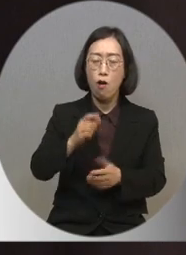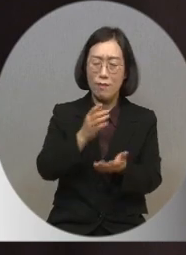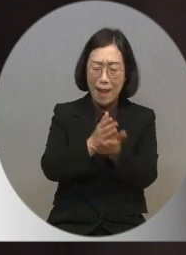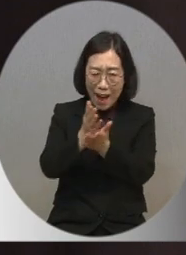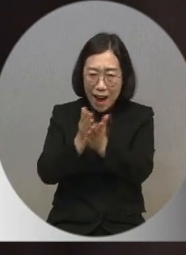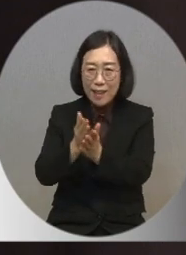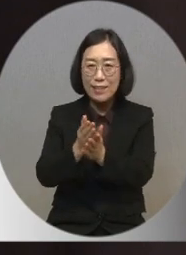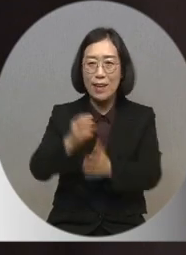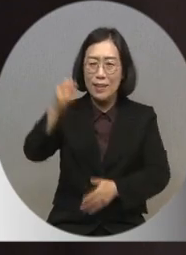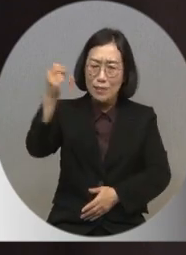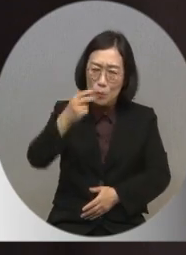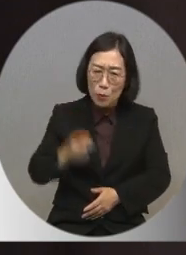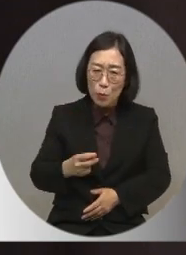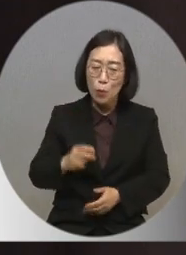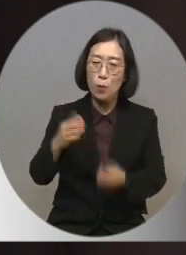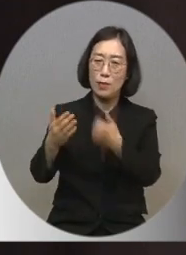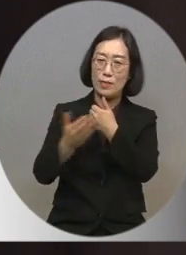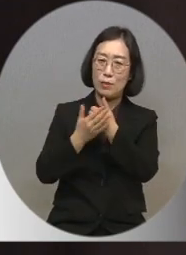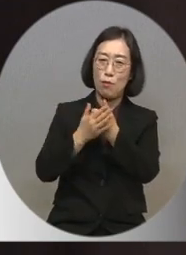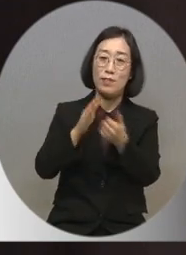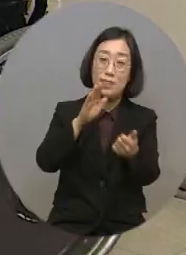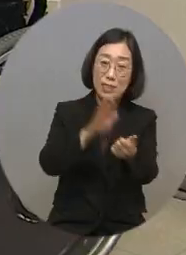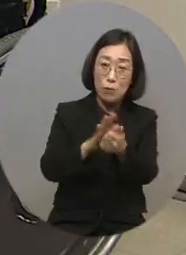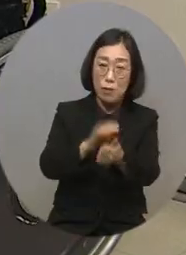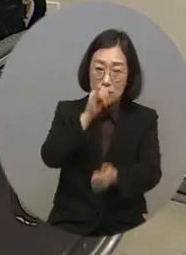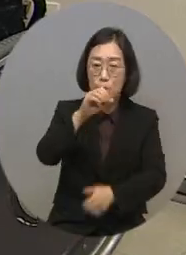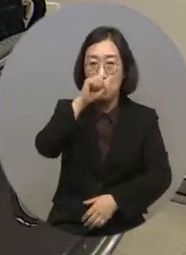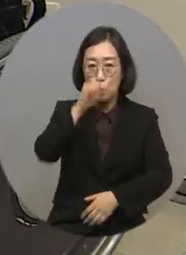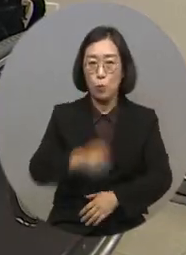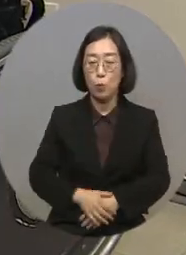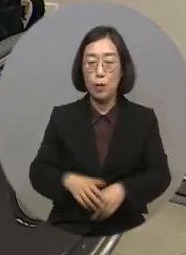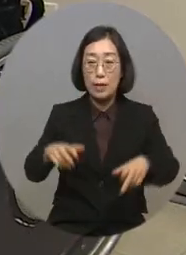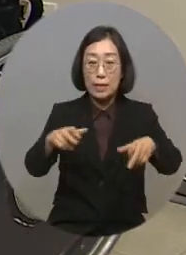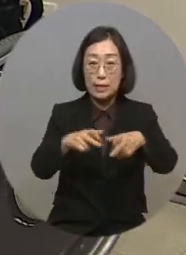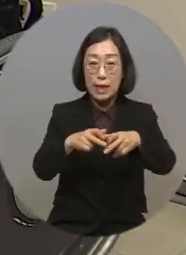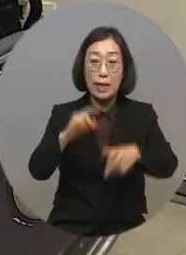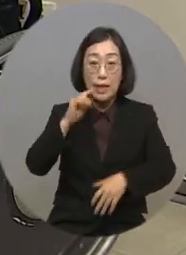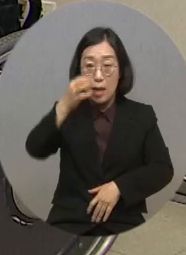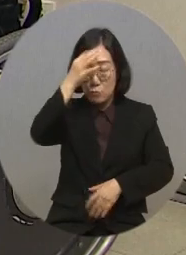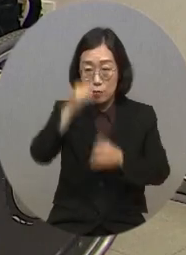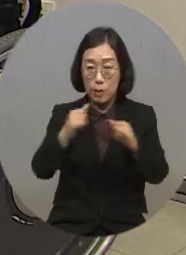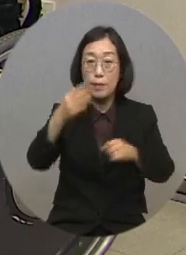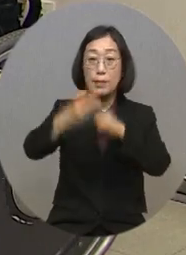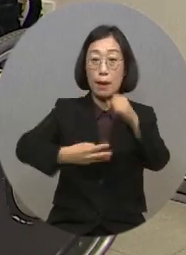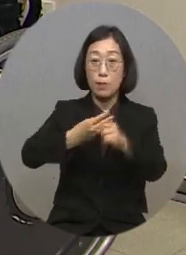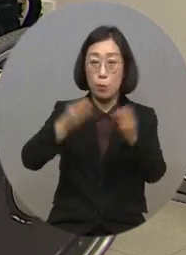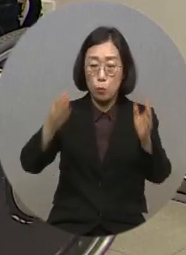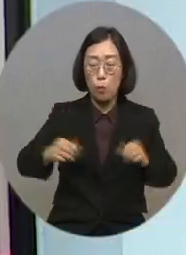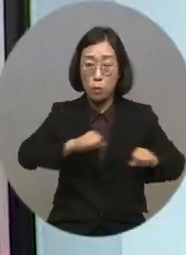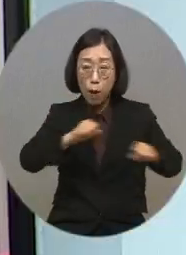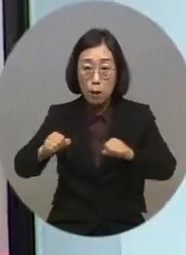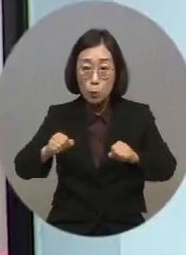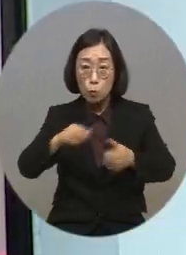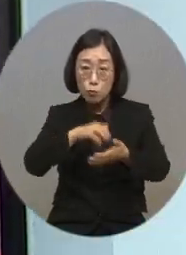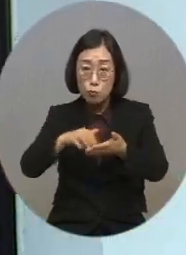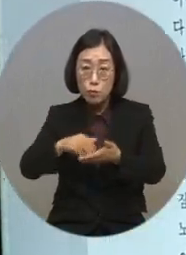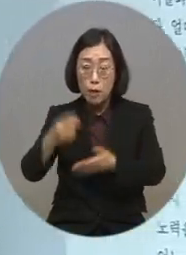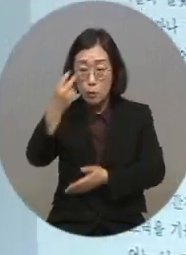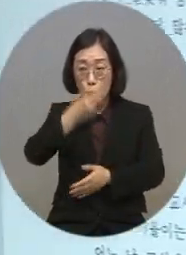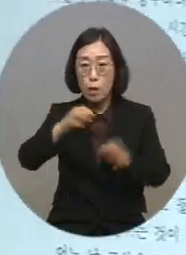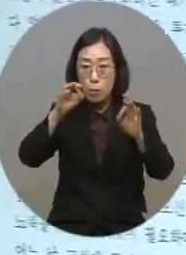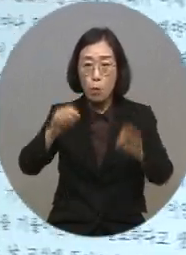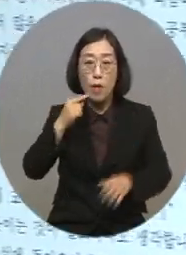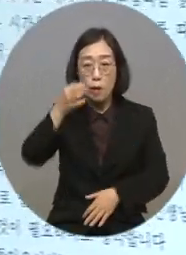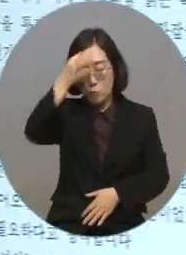있었으면 좋겠다라는네 그런 희망이고 장애예술인의 3년간 평균 활동을 조사한 결과 예술